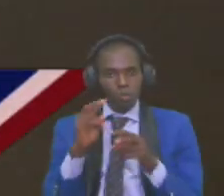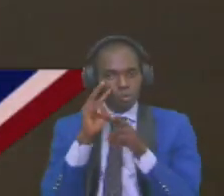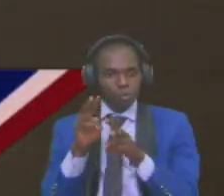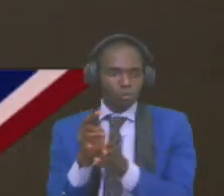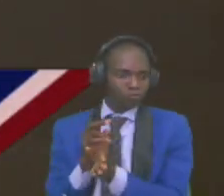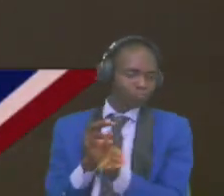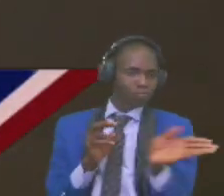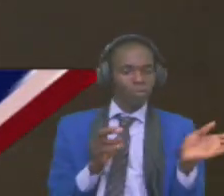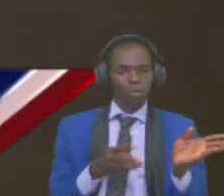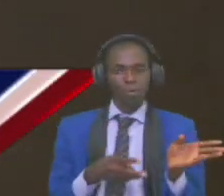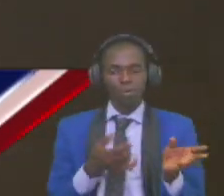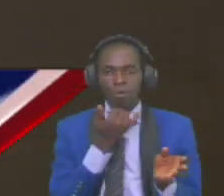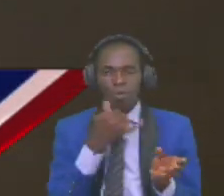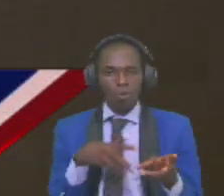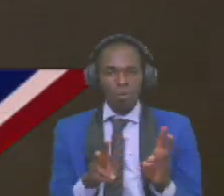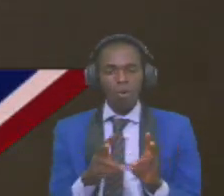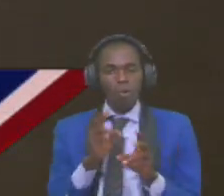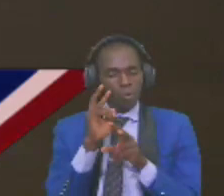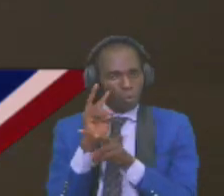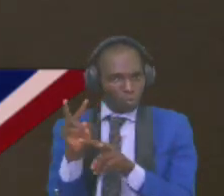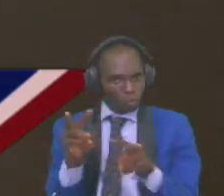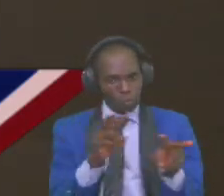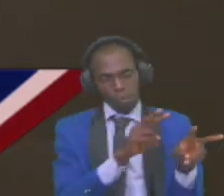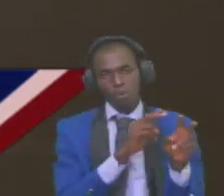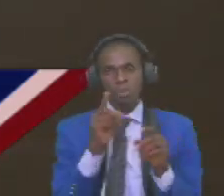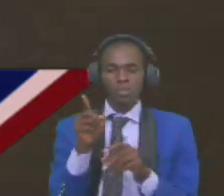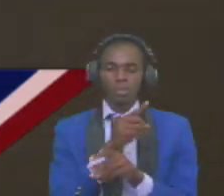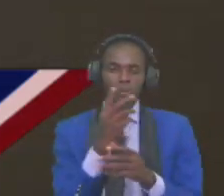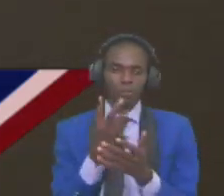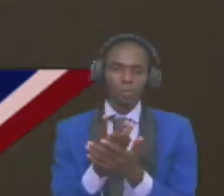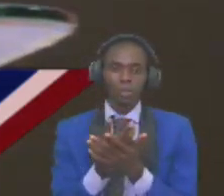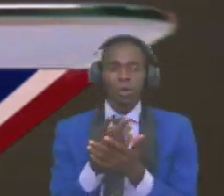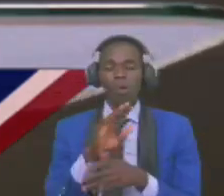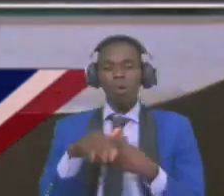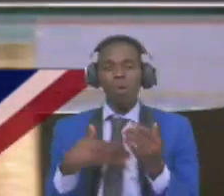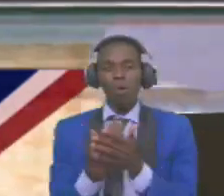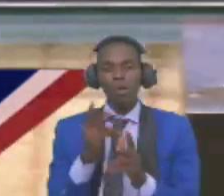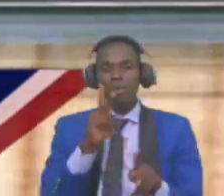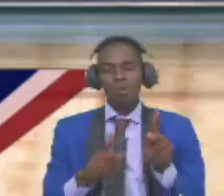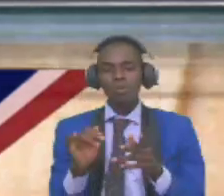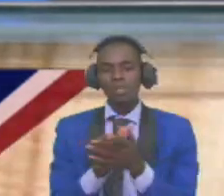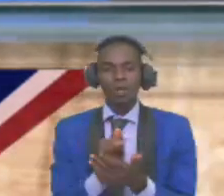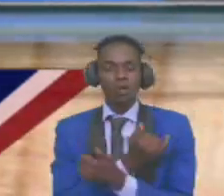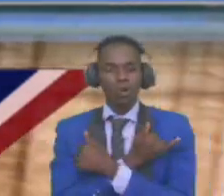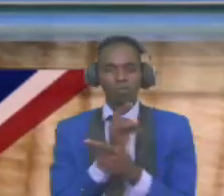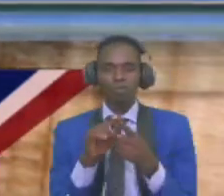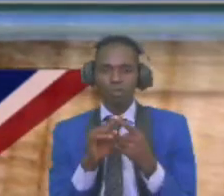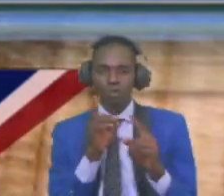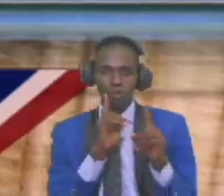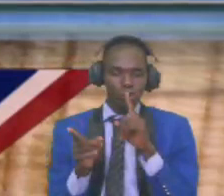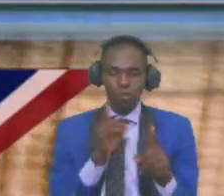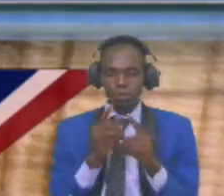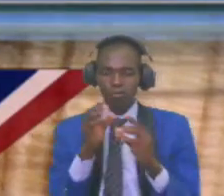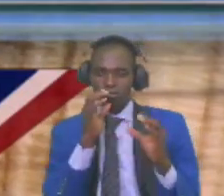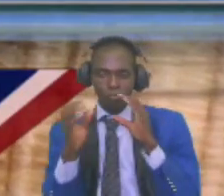vouloir vous dissuader alors veiller et ces gens là qui vous vous engagez à discuter